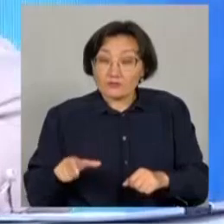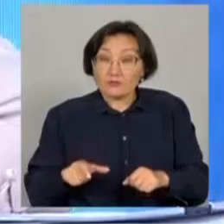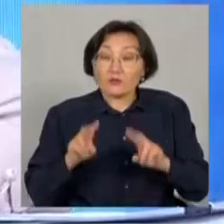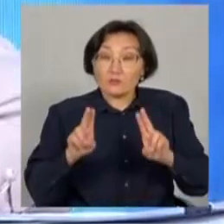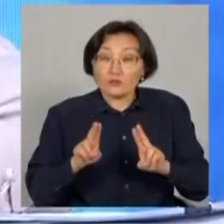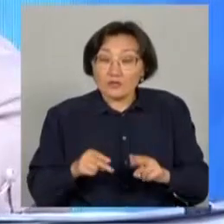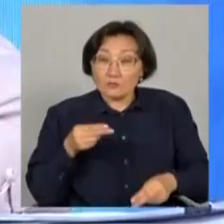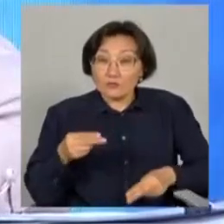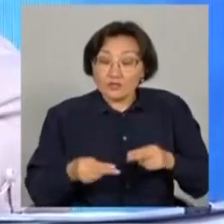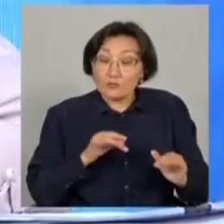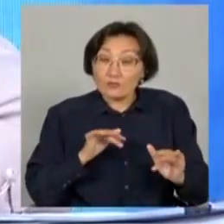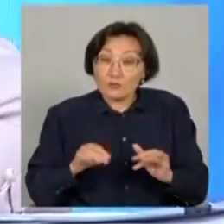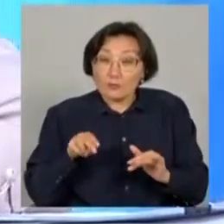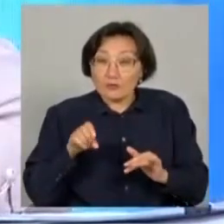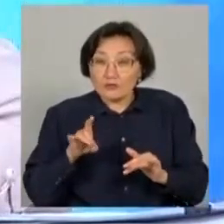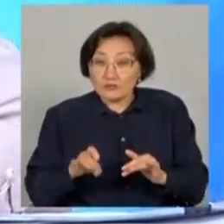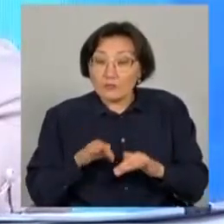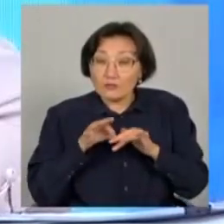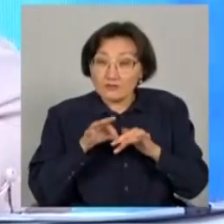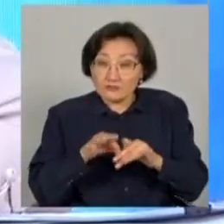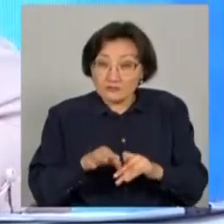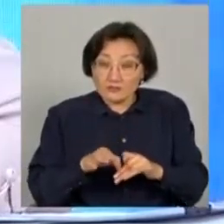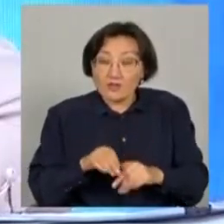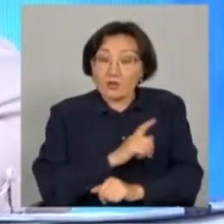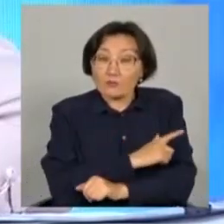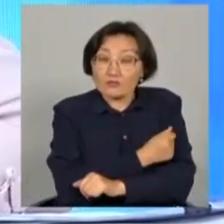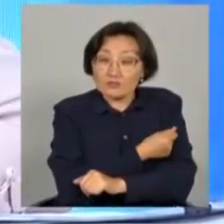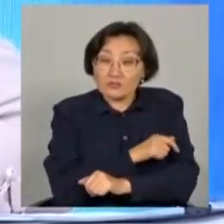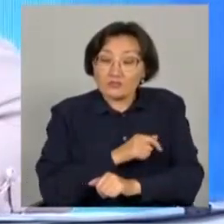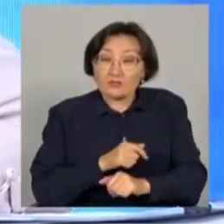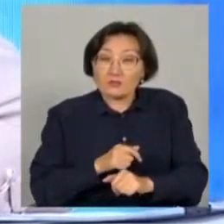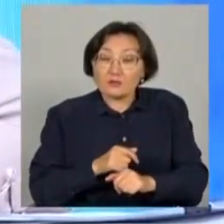стандартов операционных процедур при проведении медицинских инвазивных манипуляций.